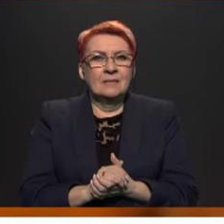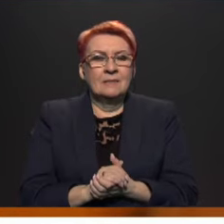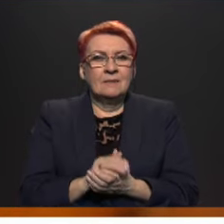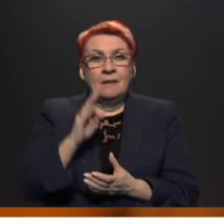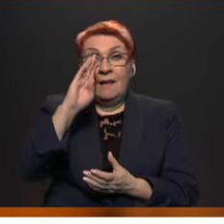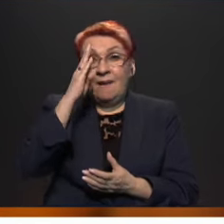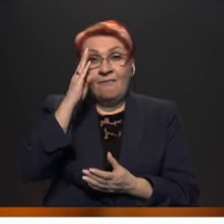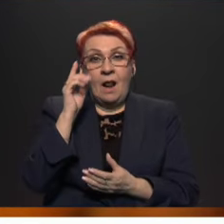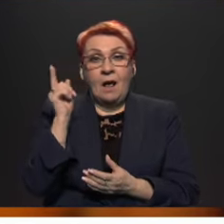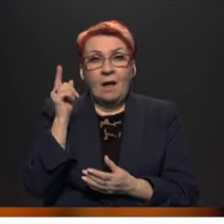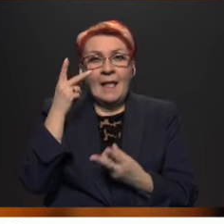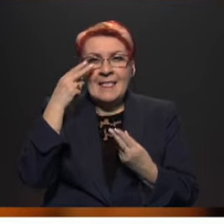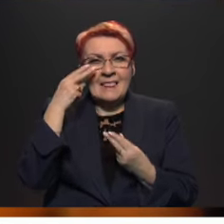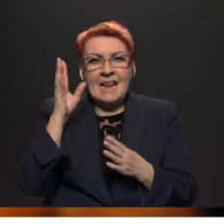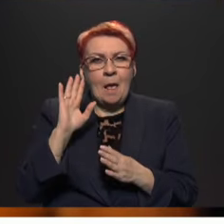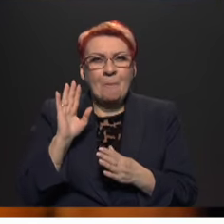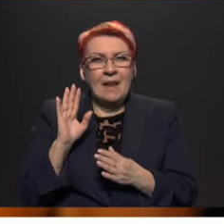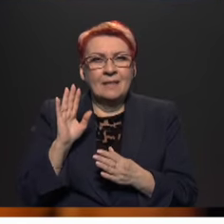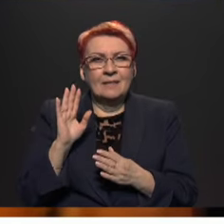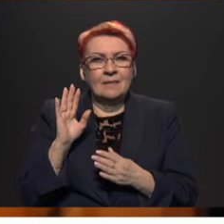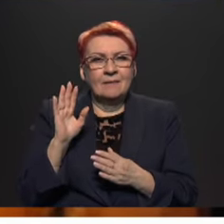враг не дремлет, он обязательно будет